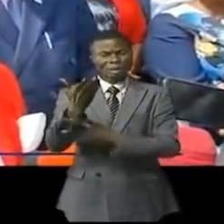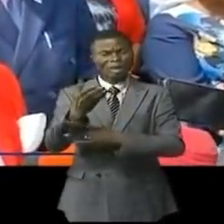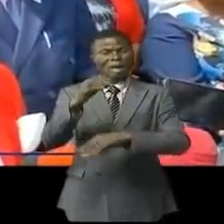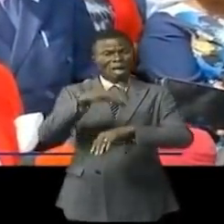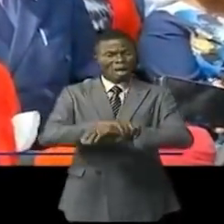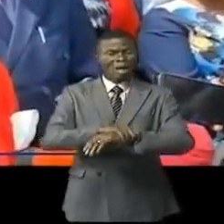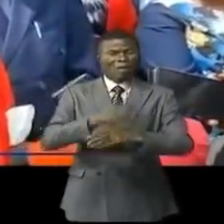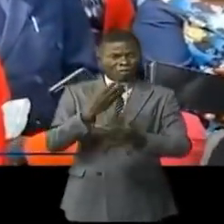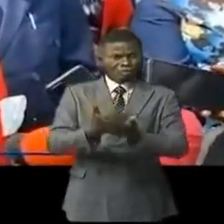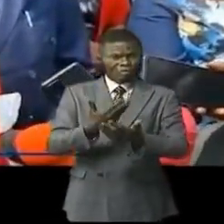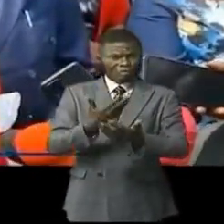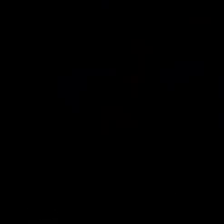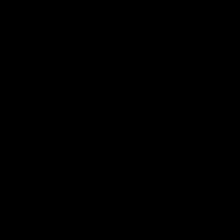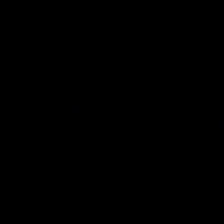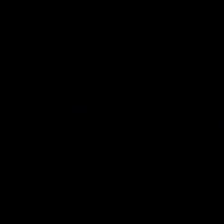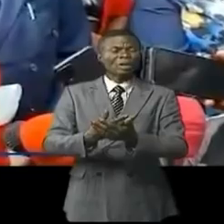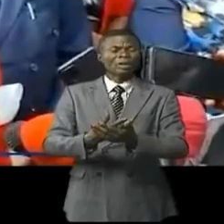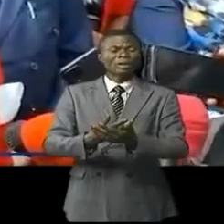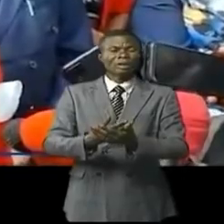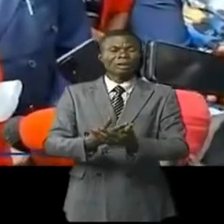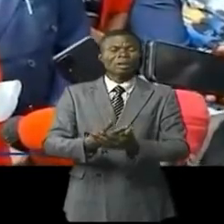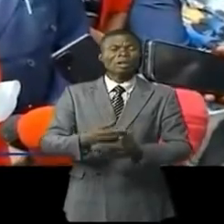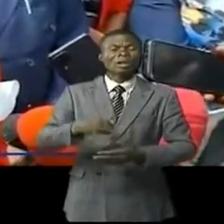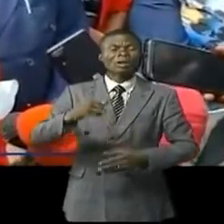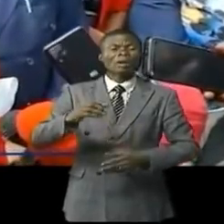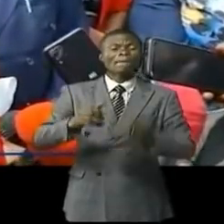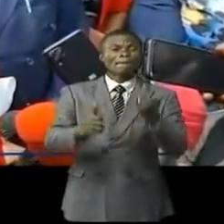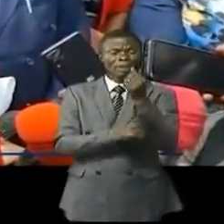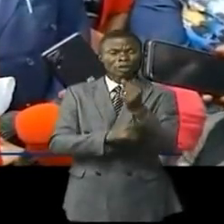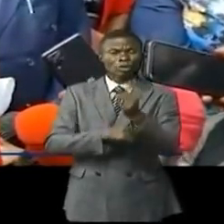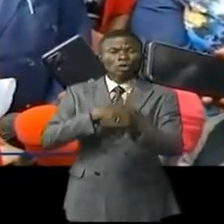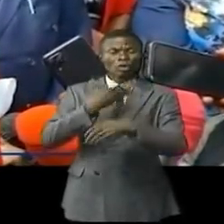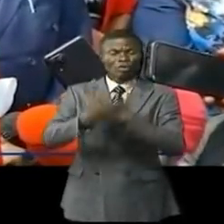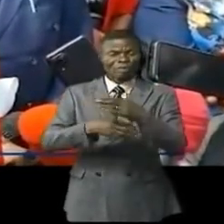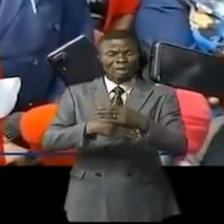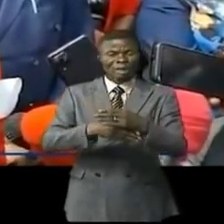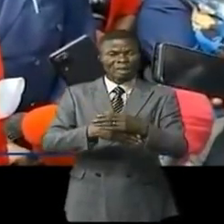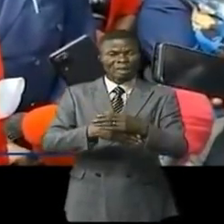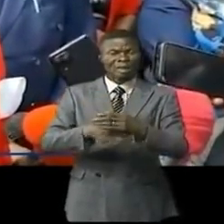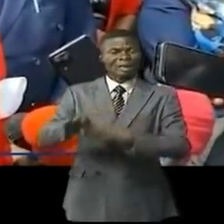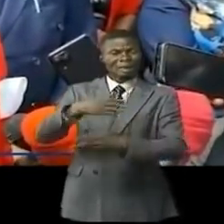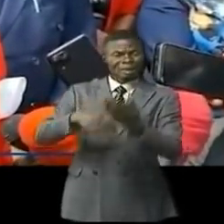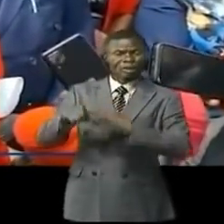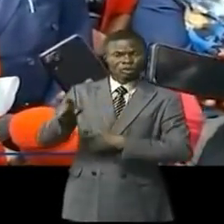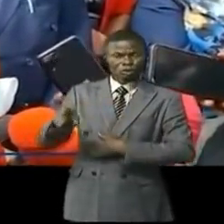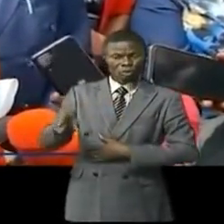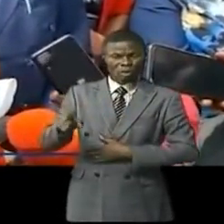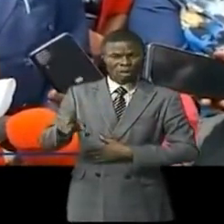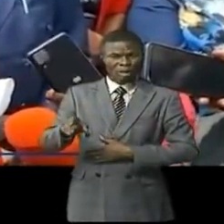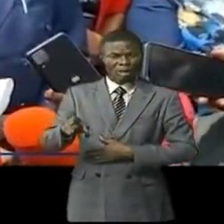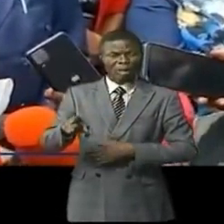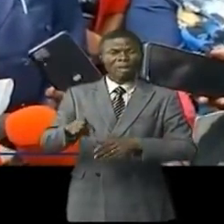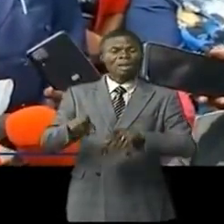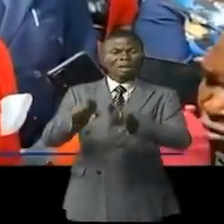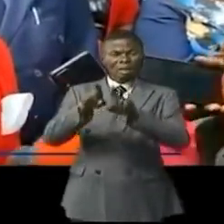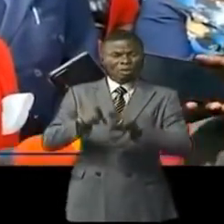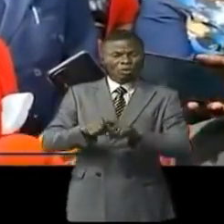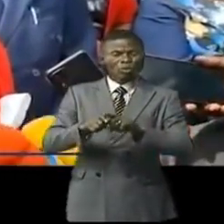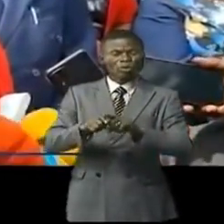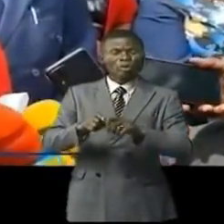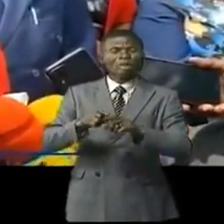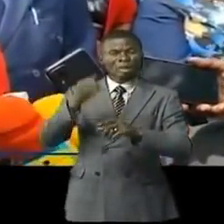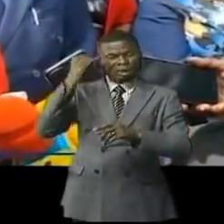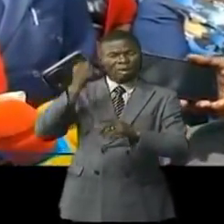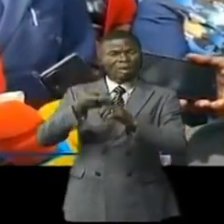l'arrestation immédiate des auteurs de cet acte barbare et leur protecteur, tout